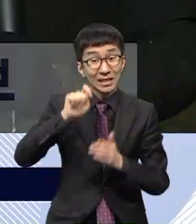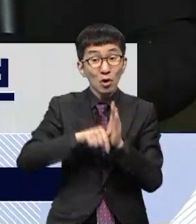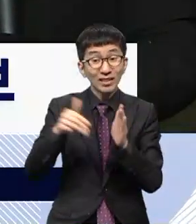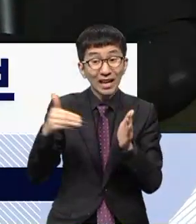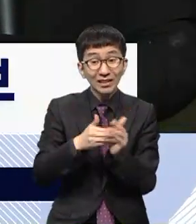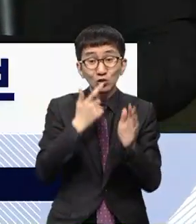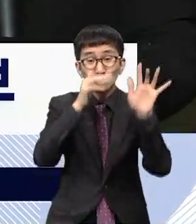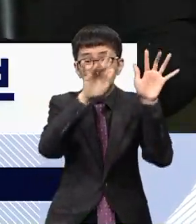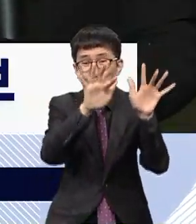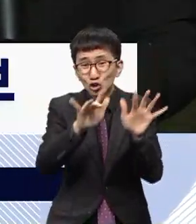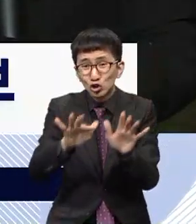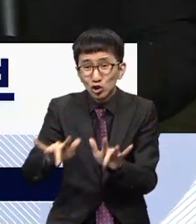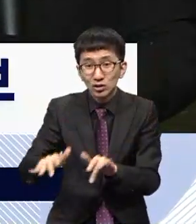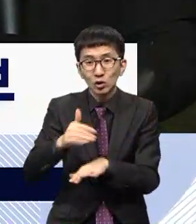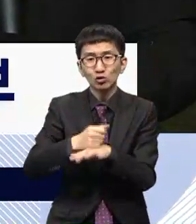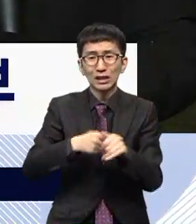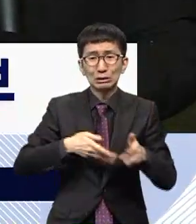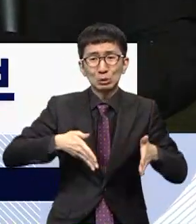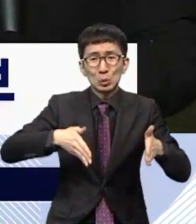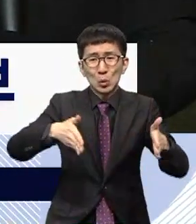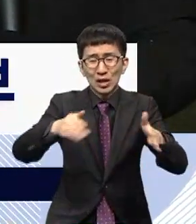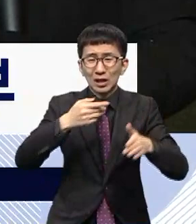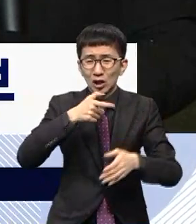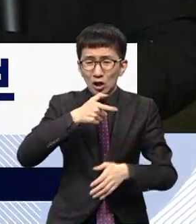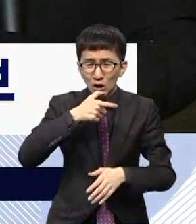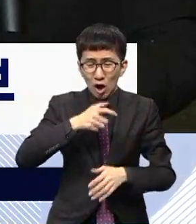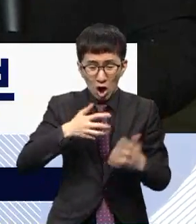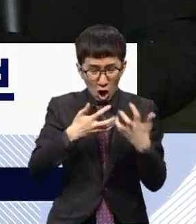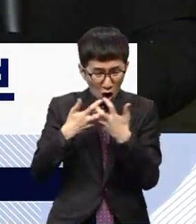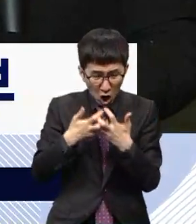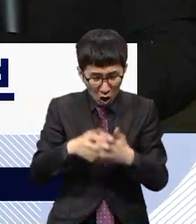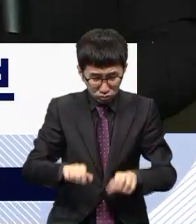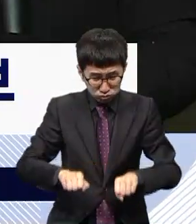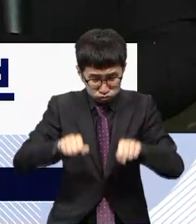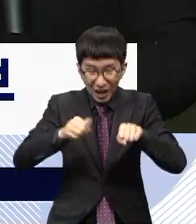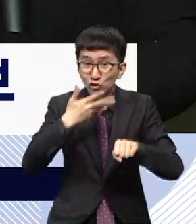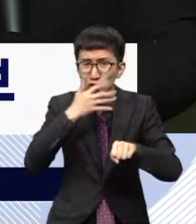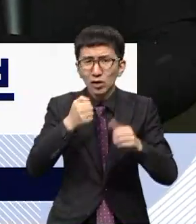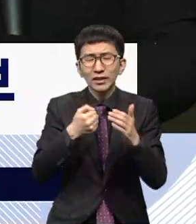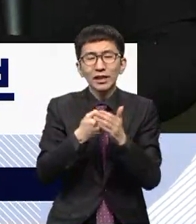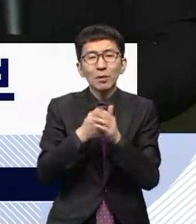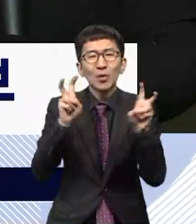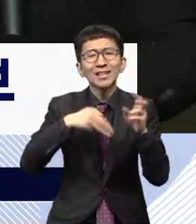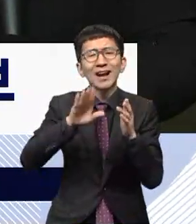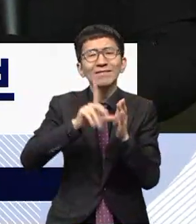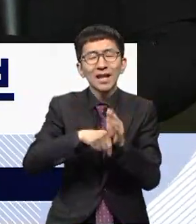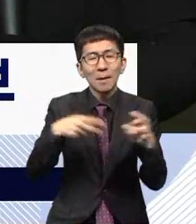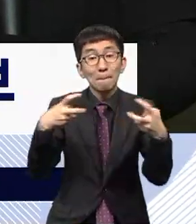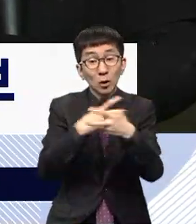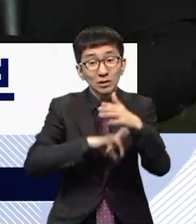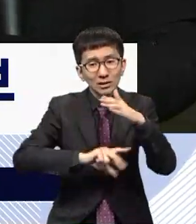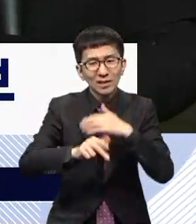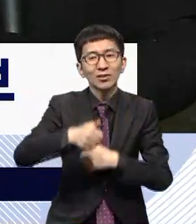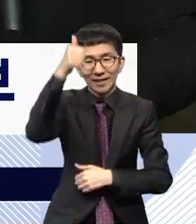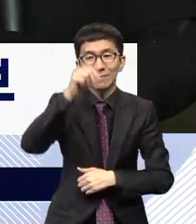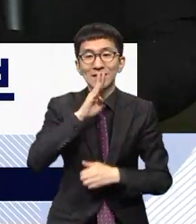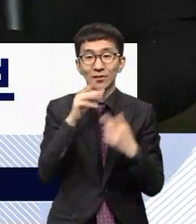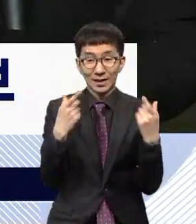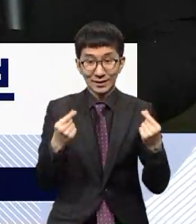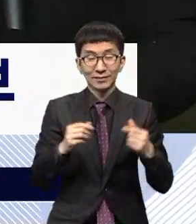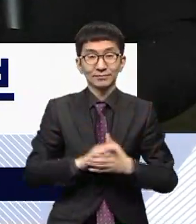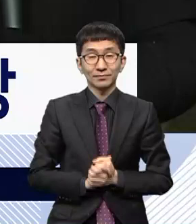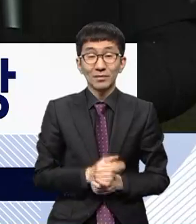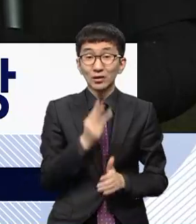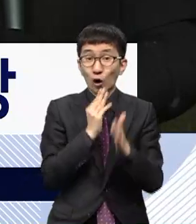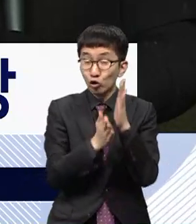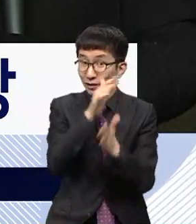눈이 이면 도로는 물론 큰 도로까지 빙판으로 만들 수 있어 내일 출근길도 대중교통을 이용하시는 게 좋겠습니다.